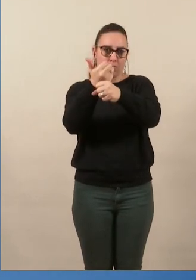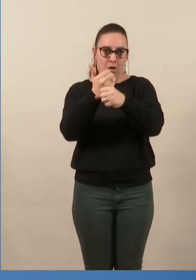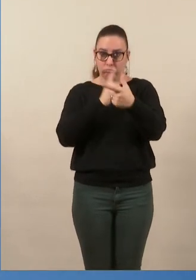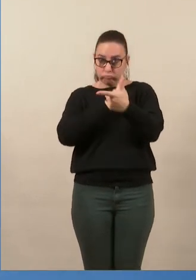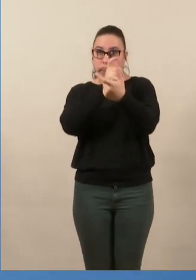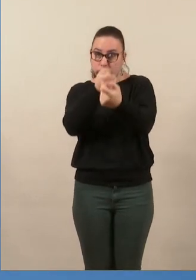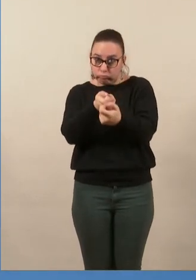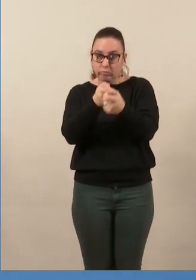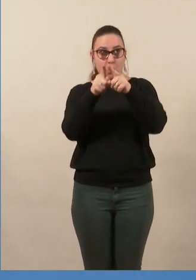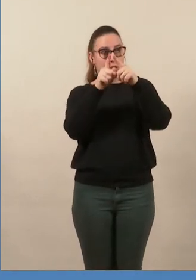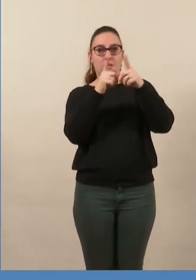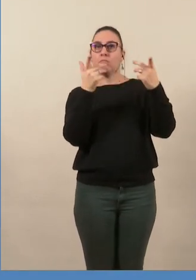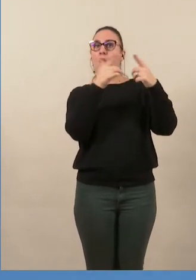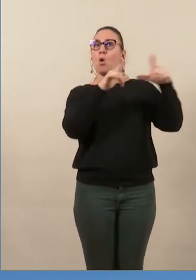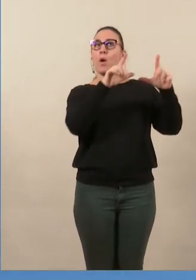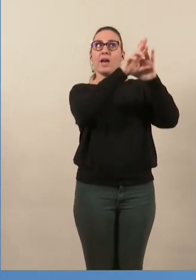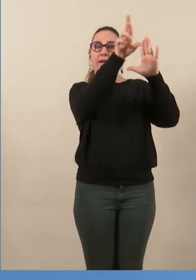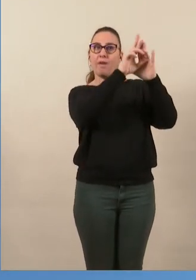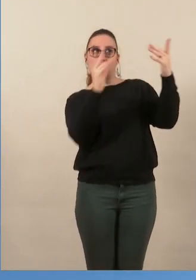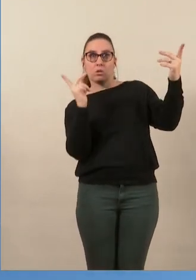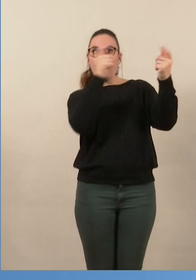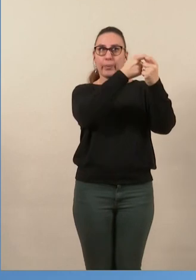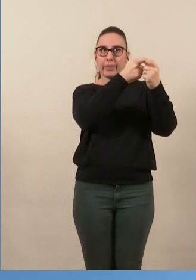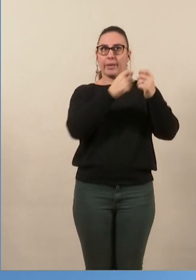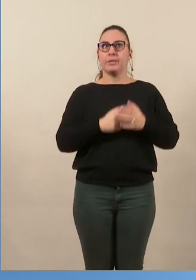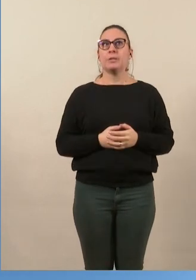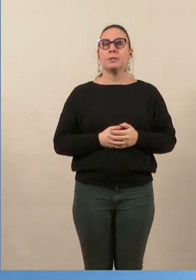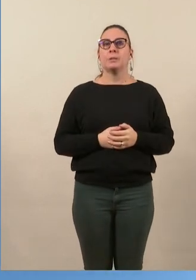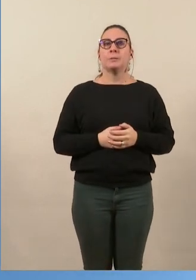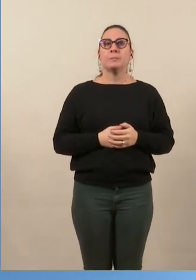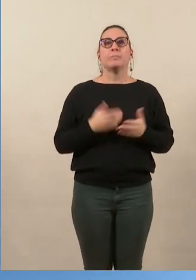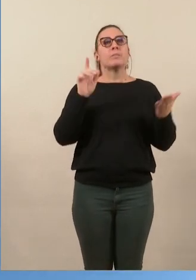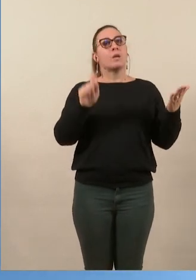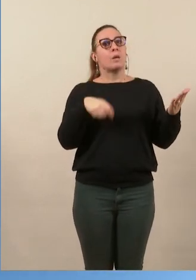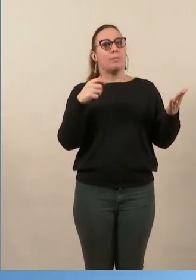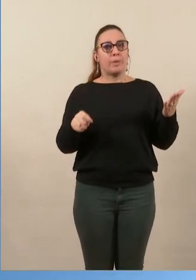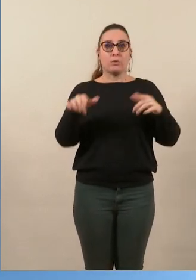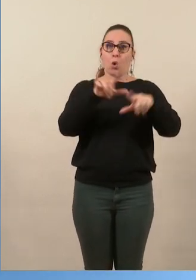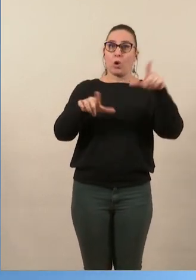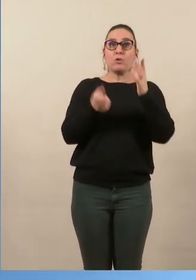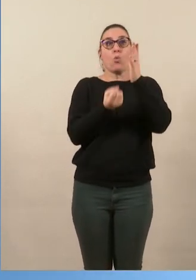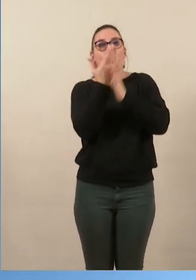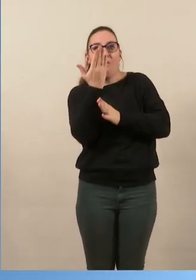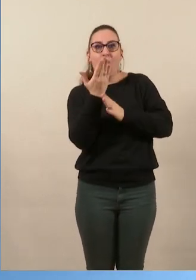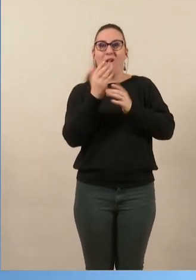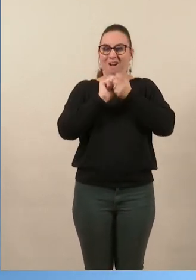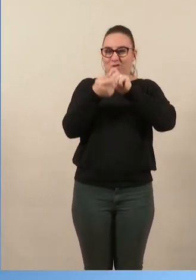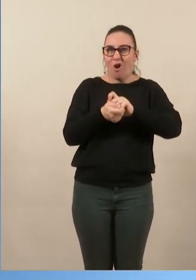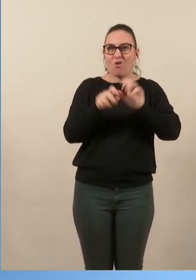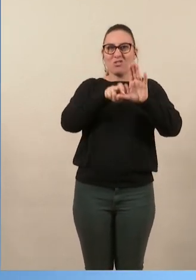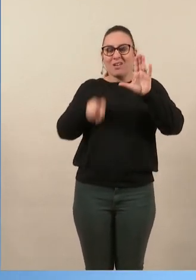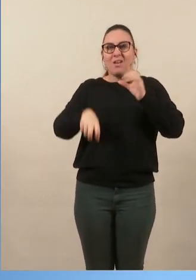cet indice de référence des loyers mais évidemment il y a un risque au moment des relocations au moment des des changements de de